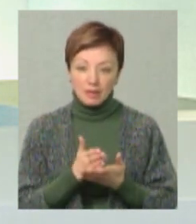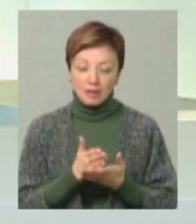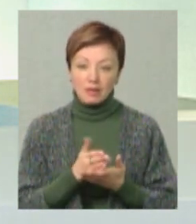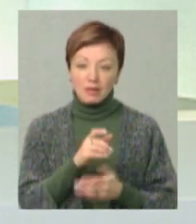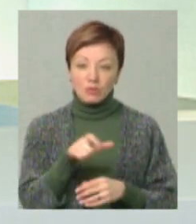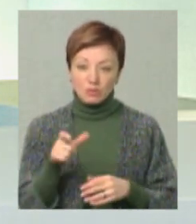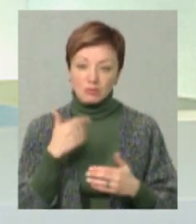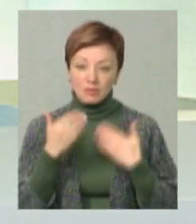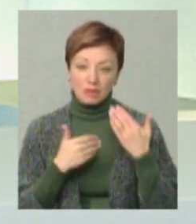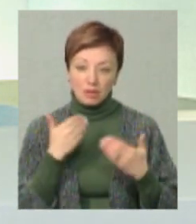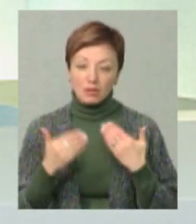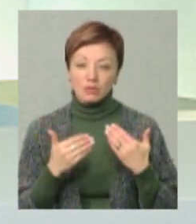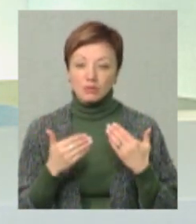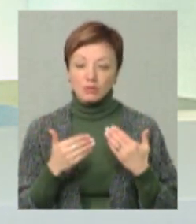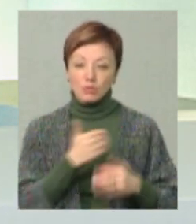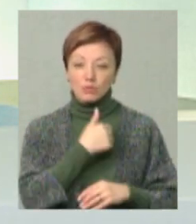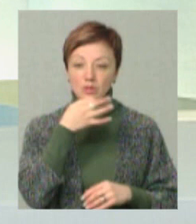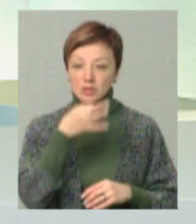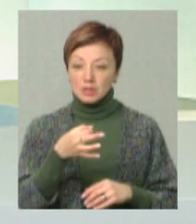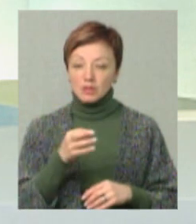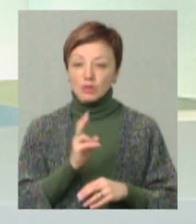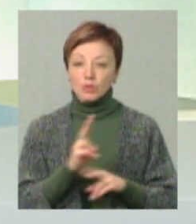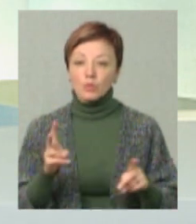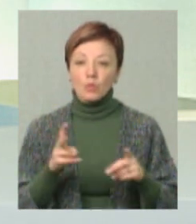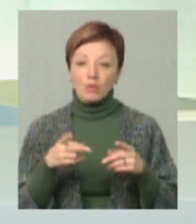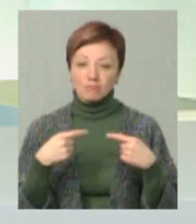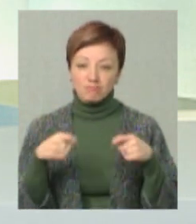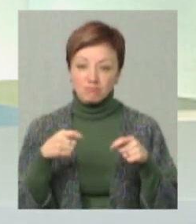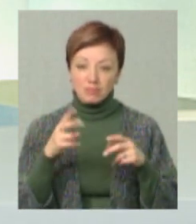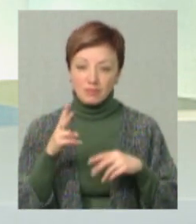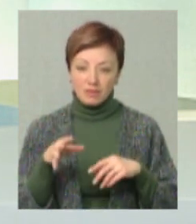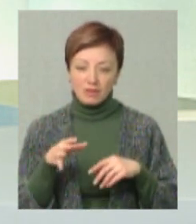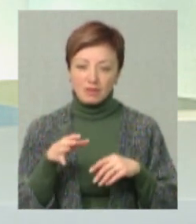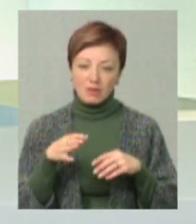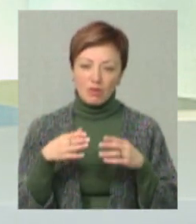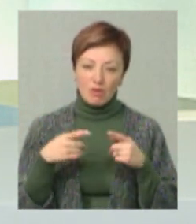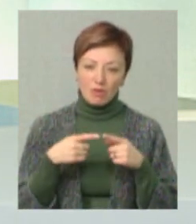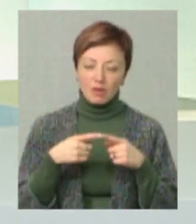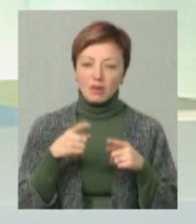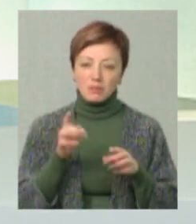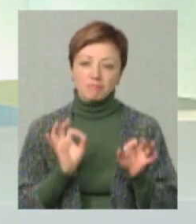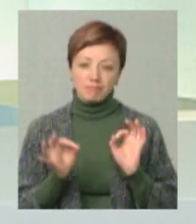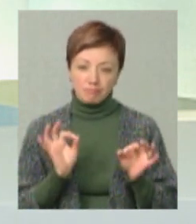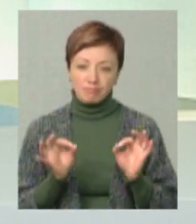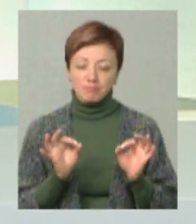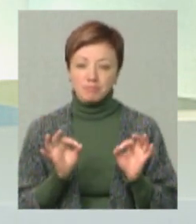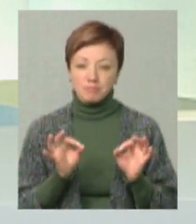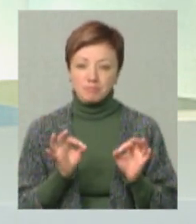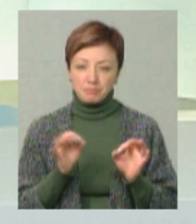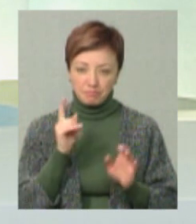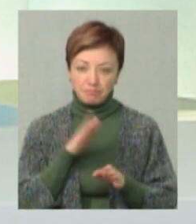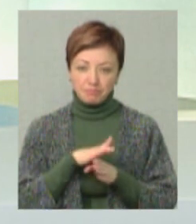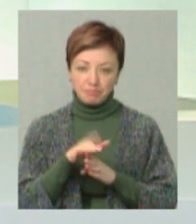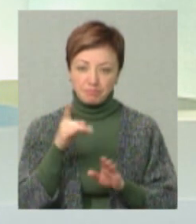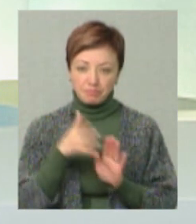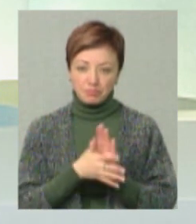і хочу зазначити, що ті ріелтори, з якими я спілкувався, дуже адекватні і